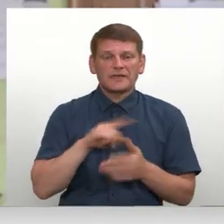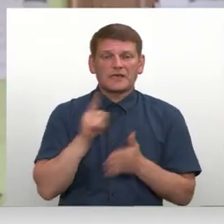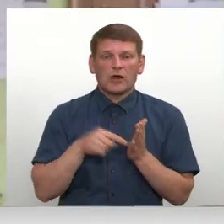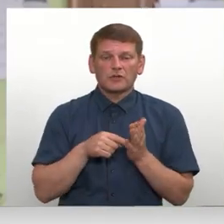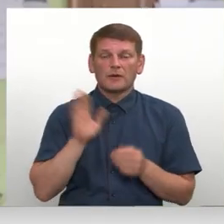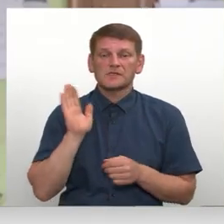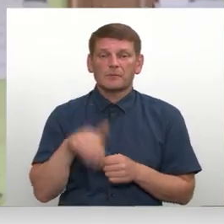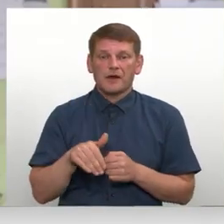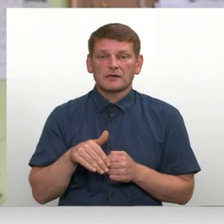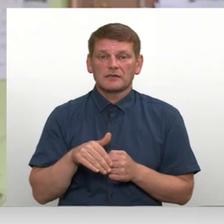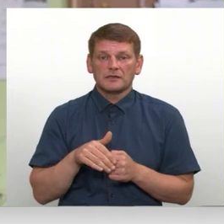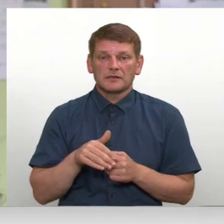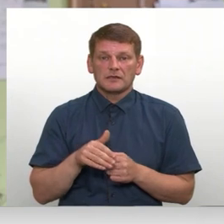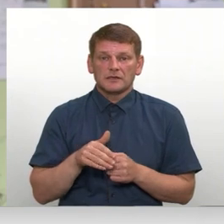ir par